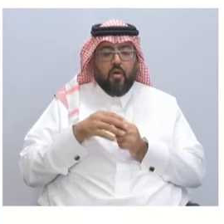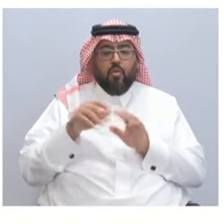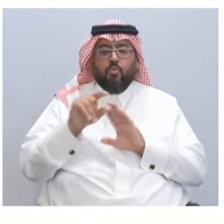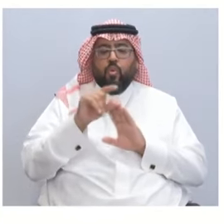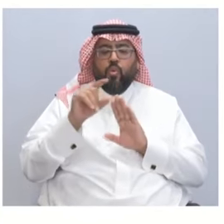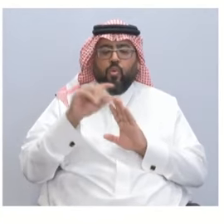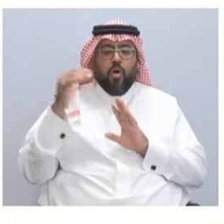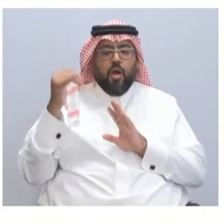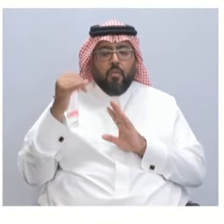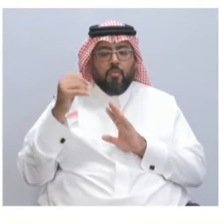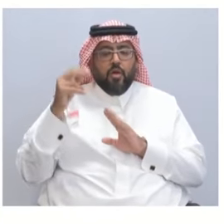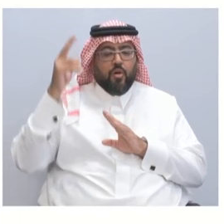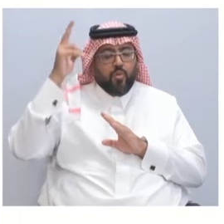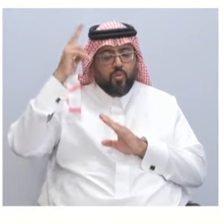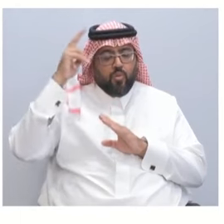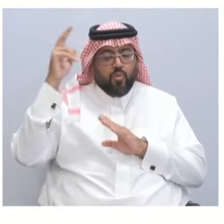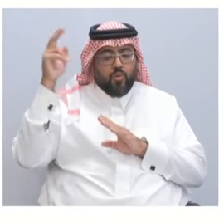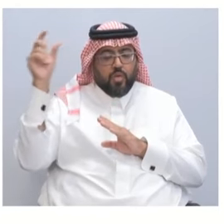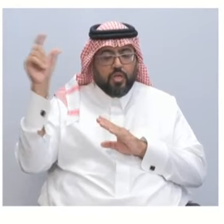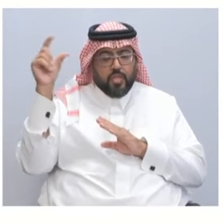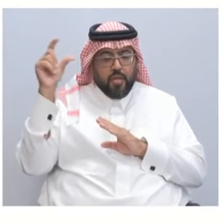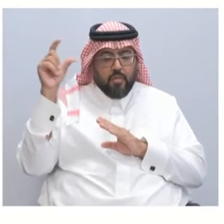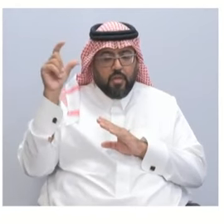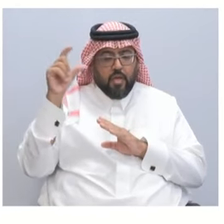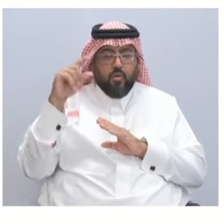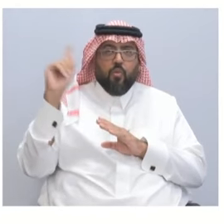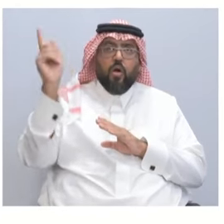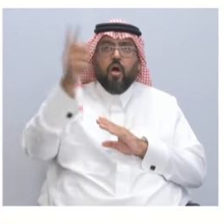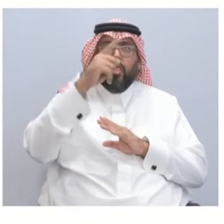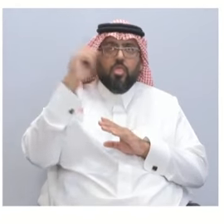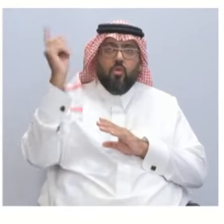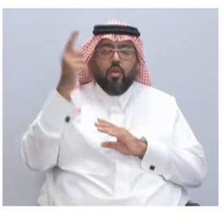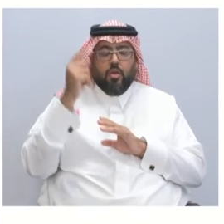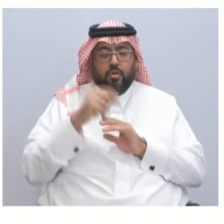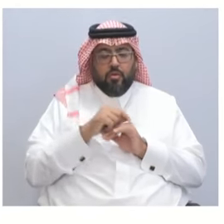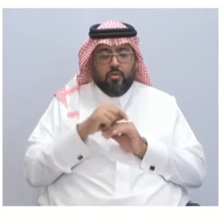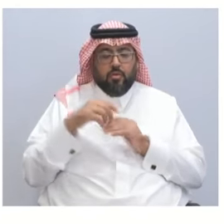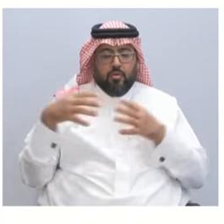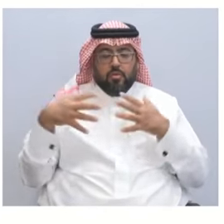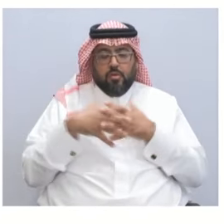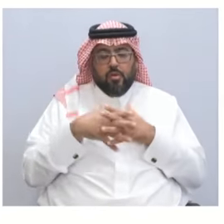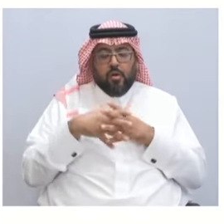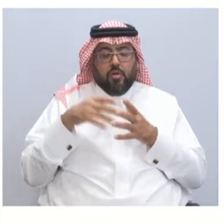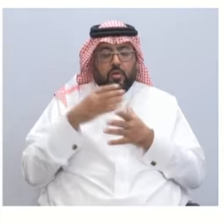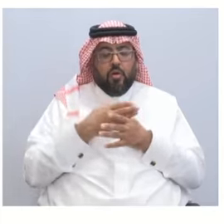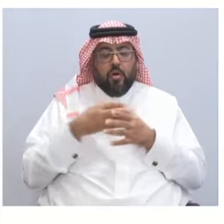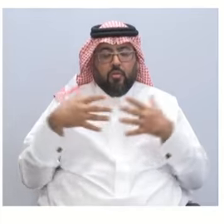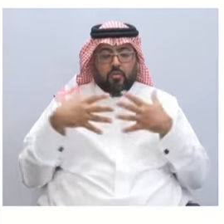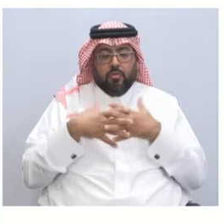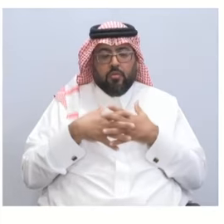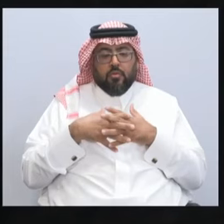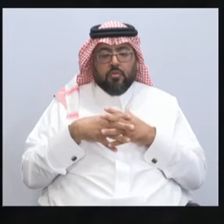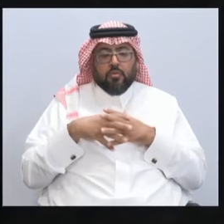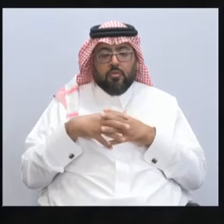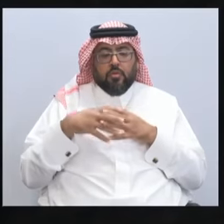العربيه والاسلاميه والدوليه لما يربط دول مجلس التعاون